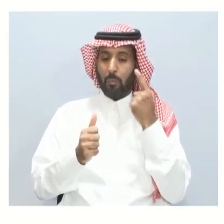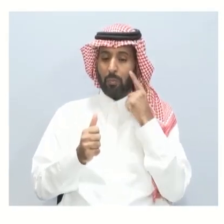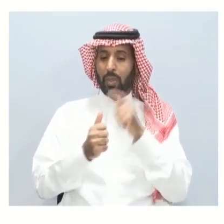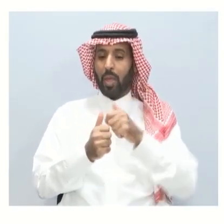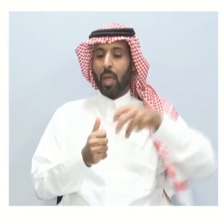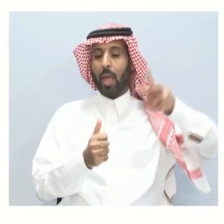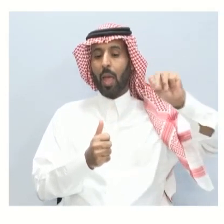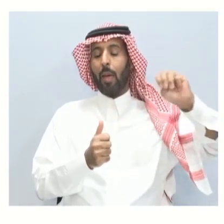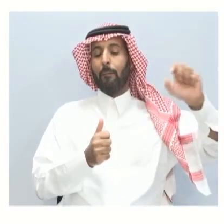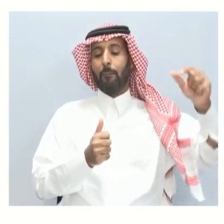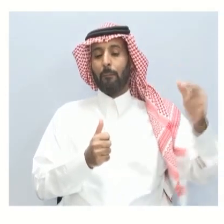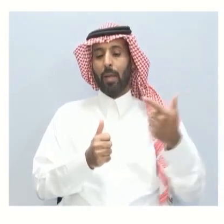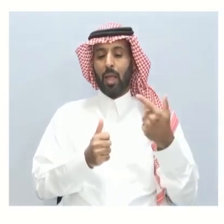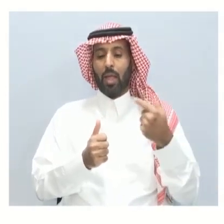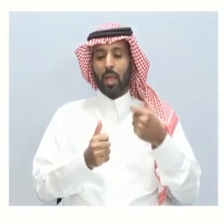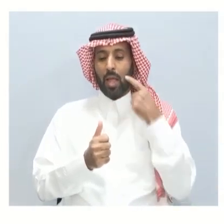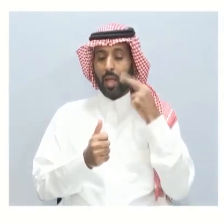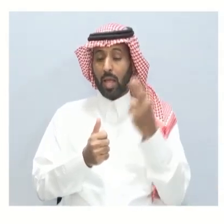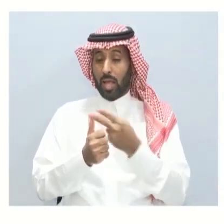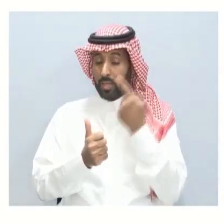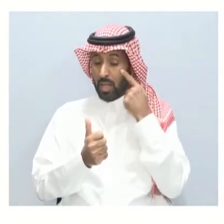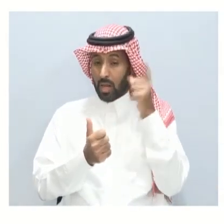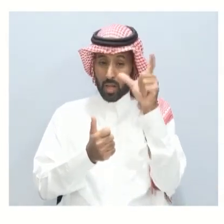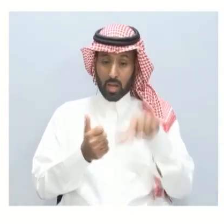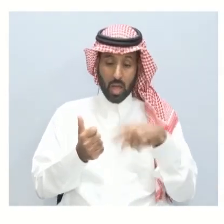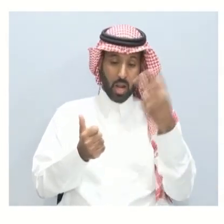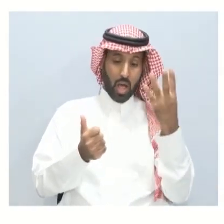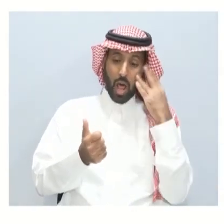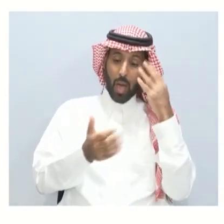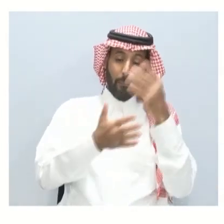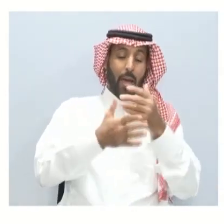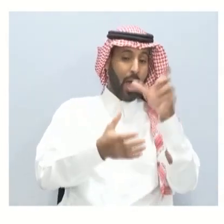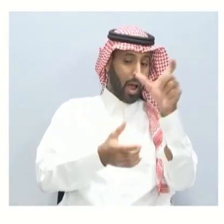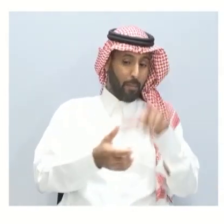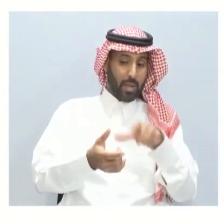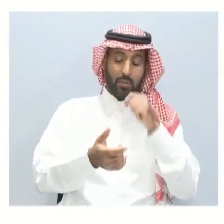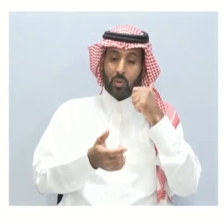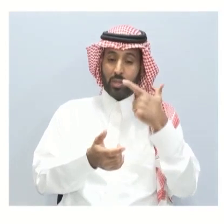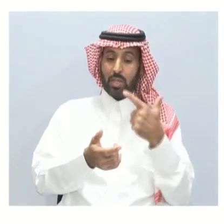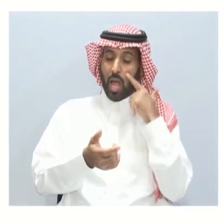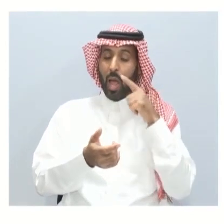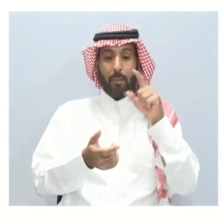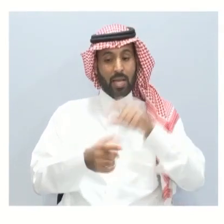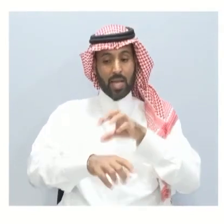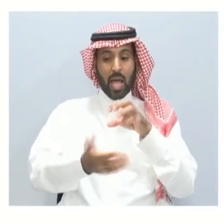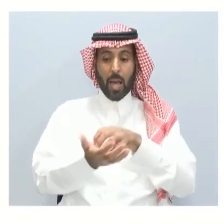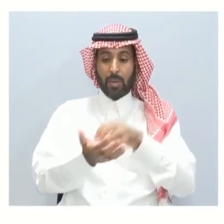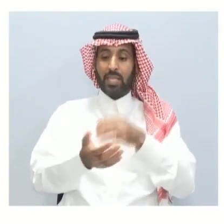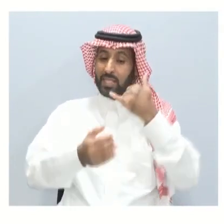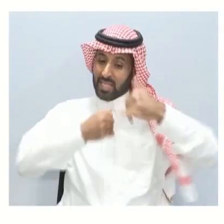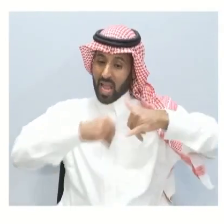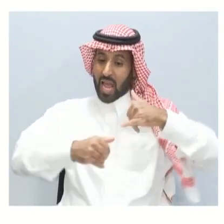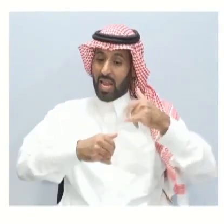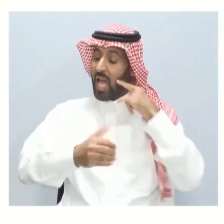المنغنيز يقع في الدوره الرابعه المجموعه السابعه فلنفرض ان هذا هو رقم الشارع وهنا رقم